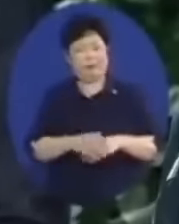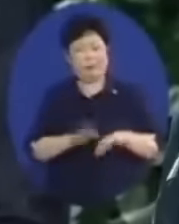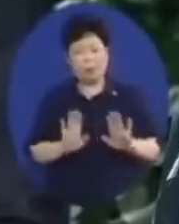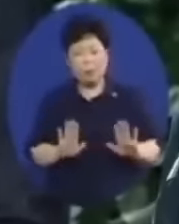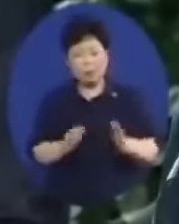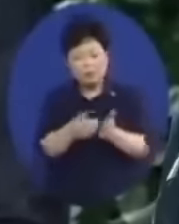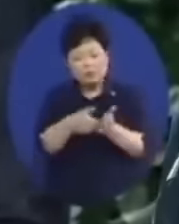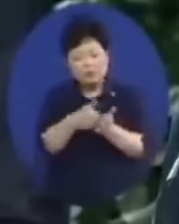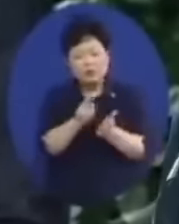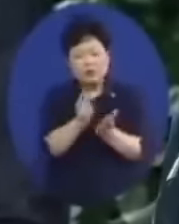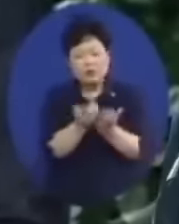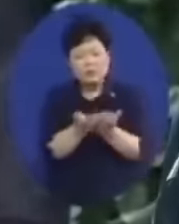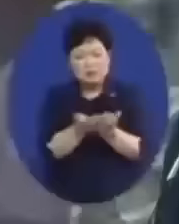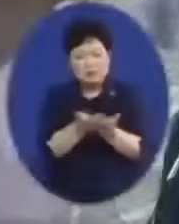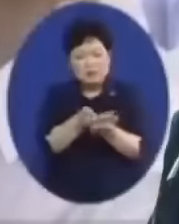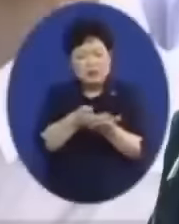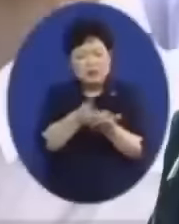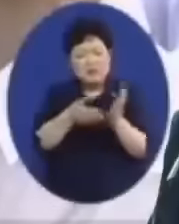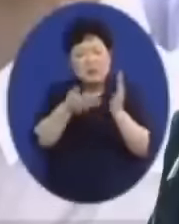오늘도 죽 한 그릇 먹고 남았는데